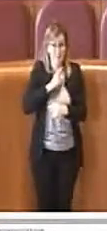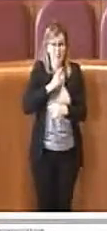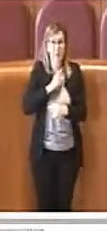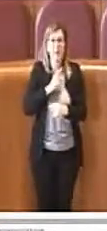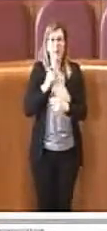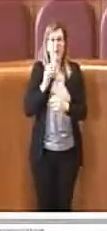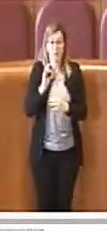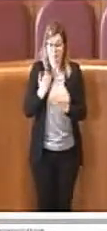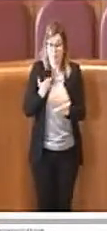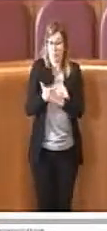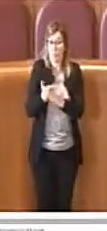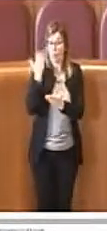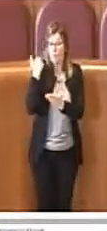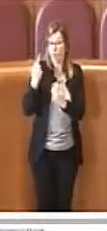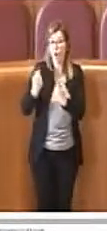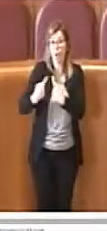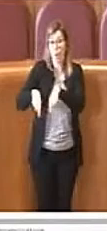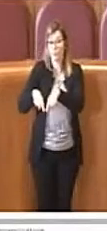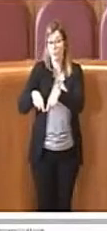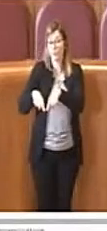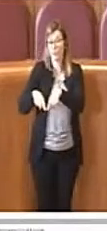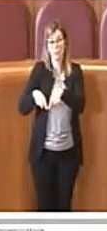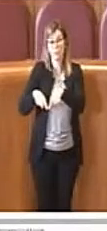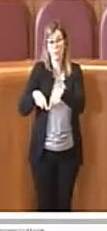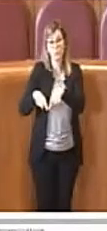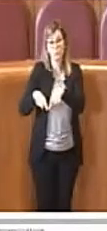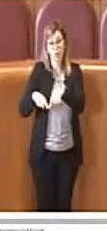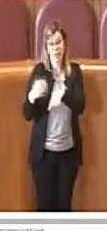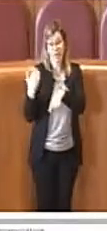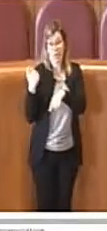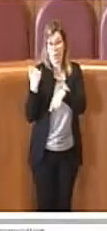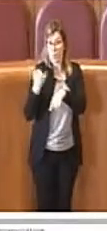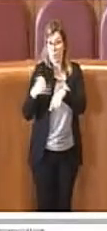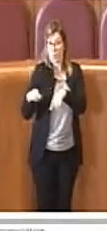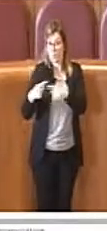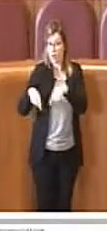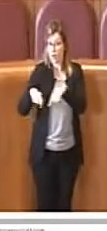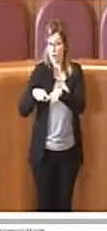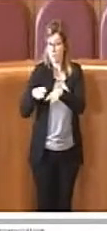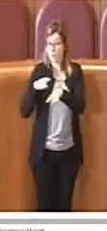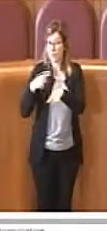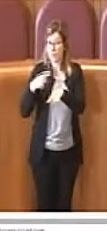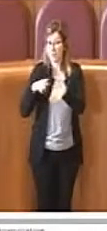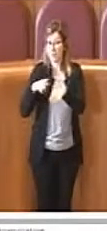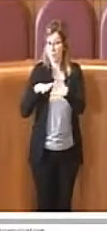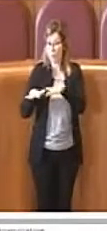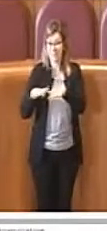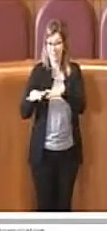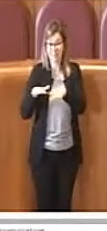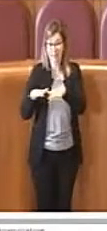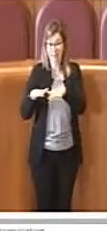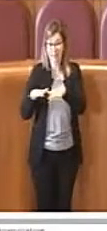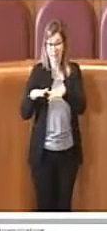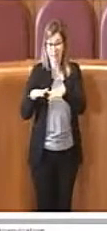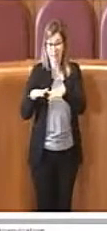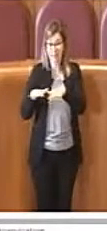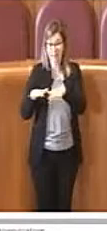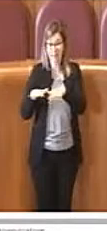nella commissione che si è svolta, l'ultima commissione che si è svolta a mobilità e che ha trattato specificatamente